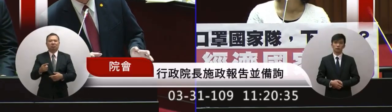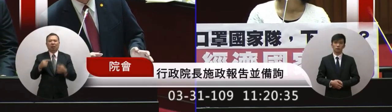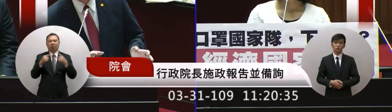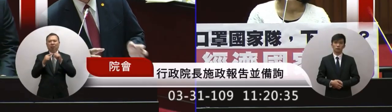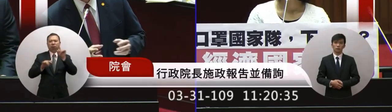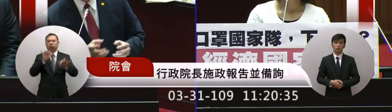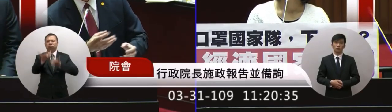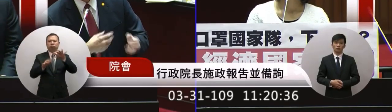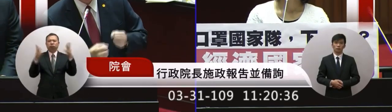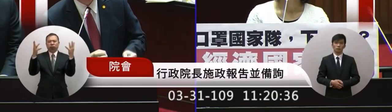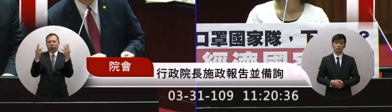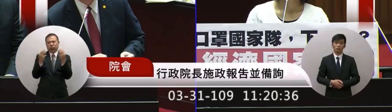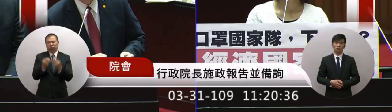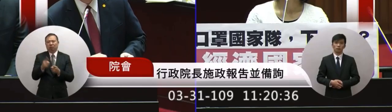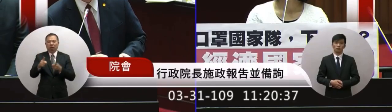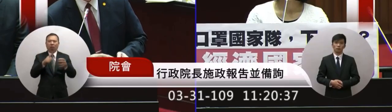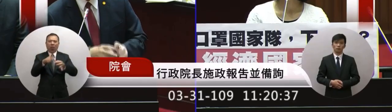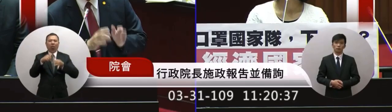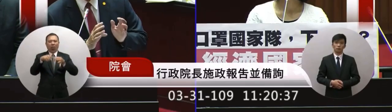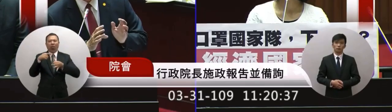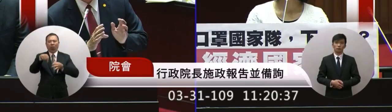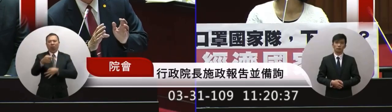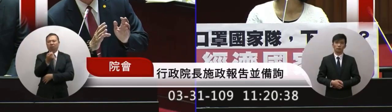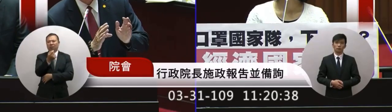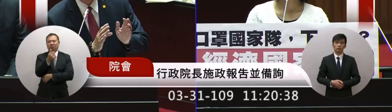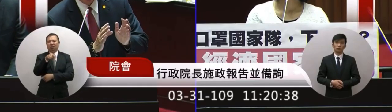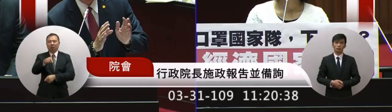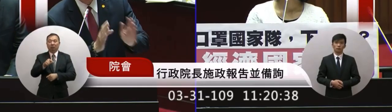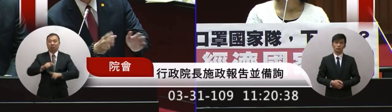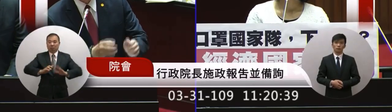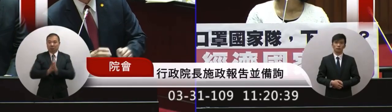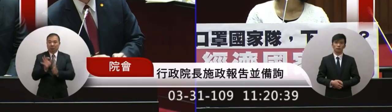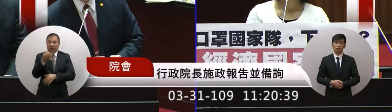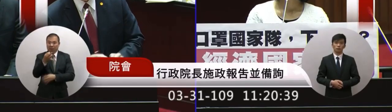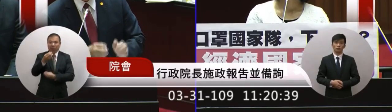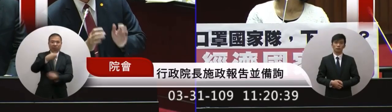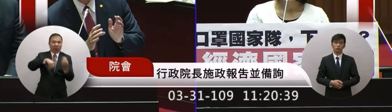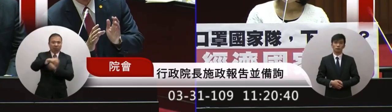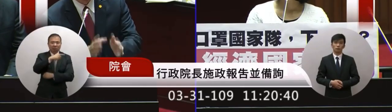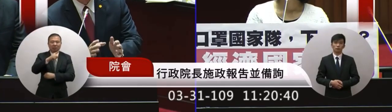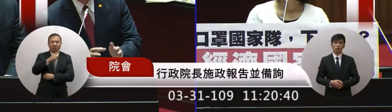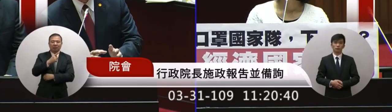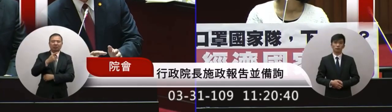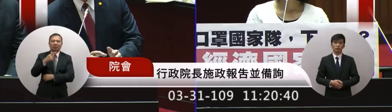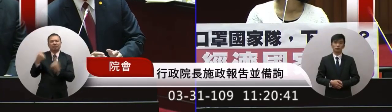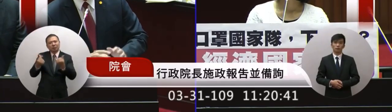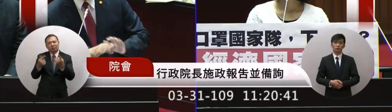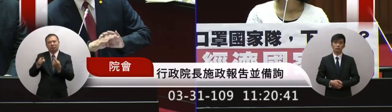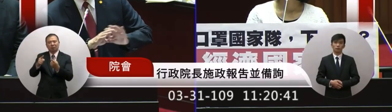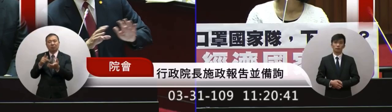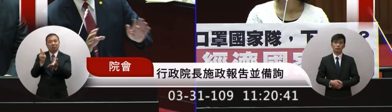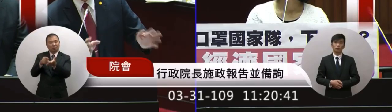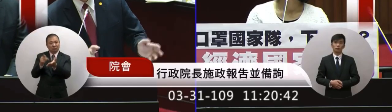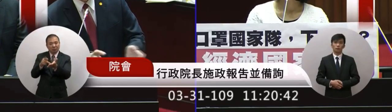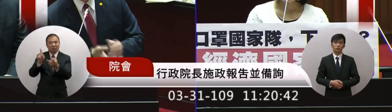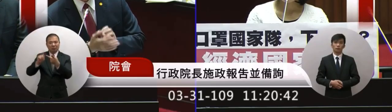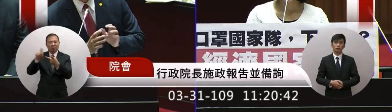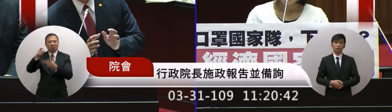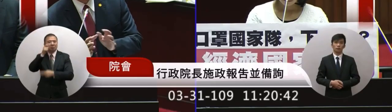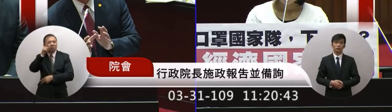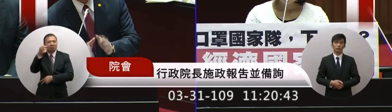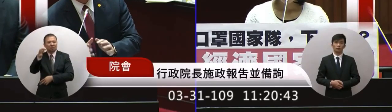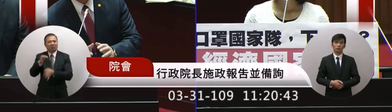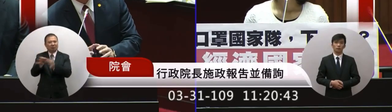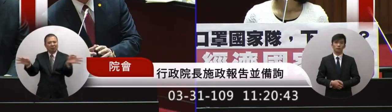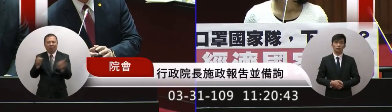敢出来嘛。啊，所以讲无现金，啊，但是要个去付租金，啊，付薪水，啊，所以爱个有一个营